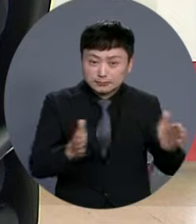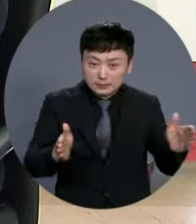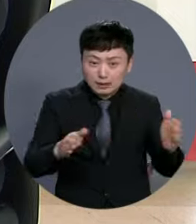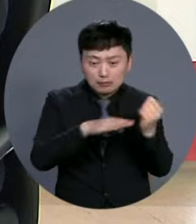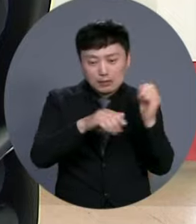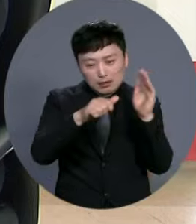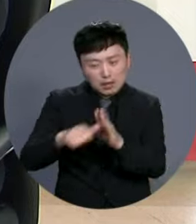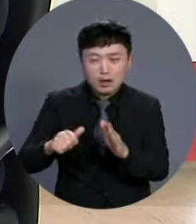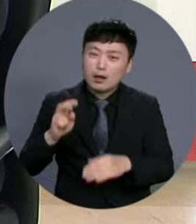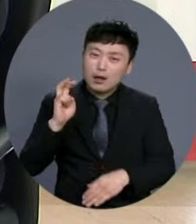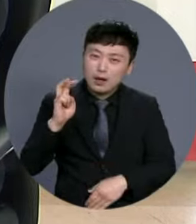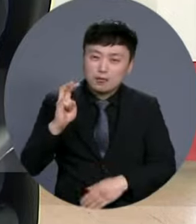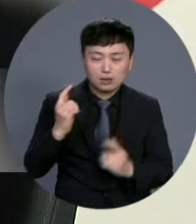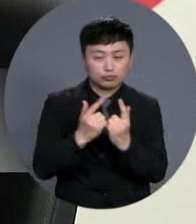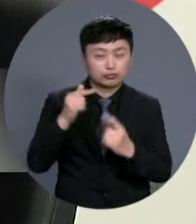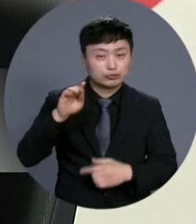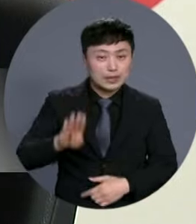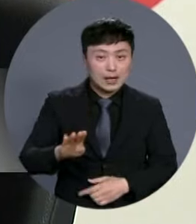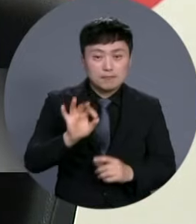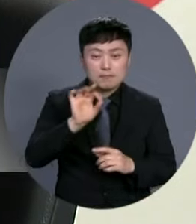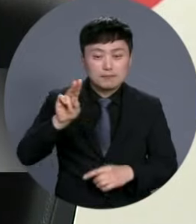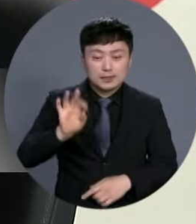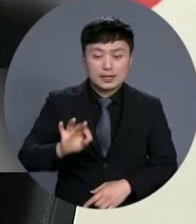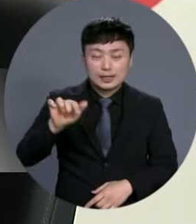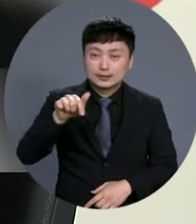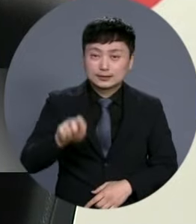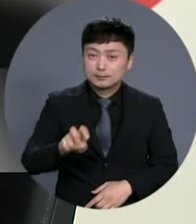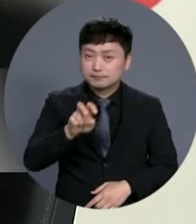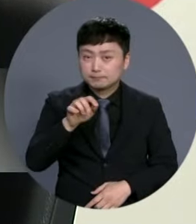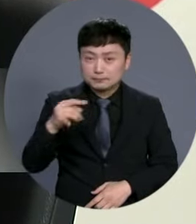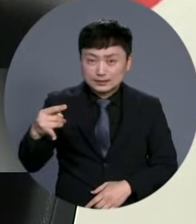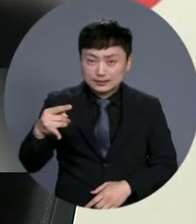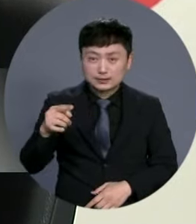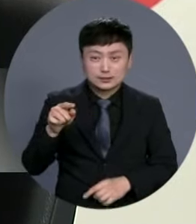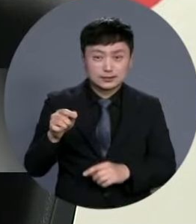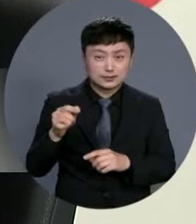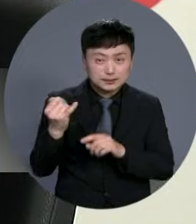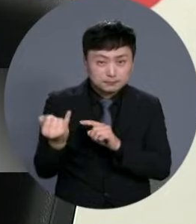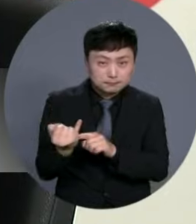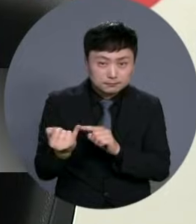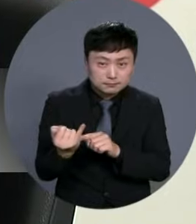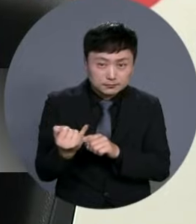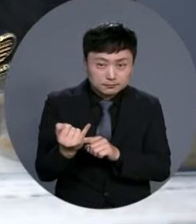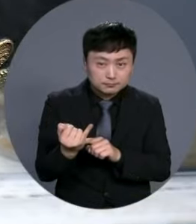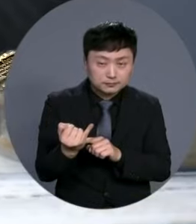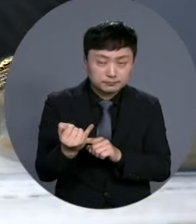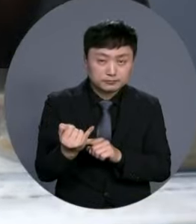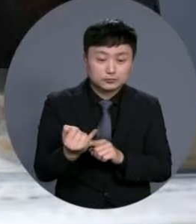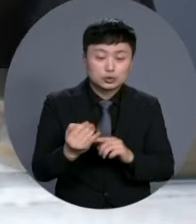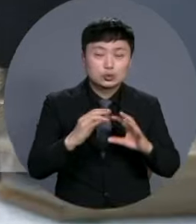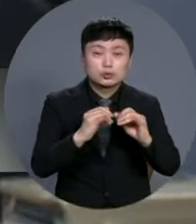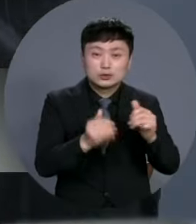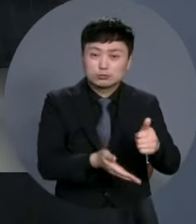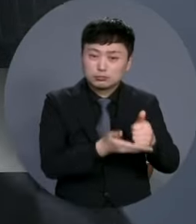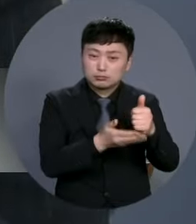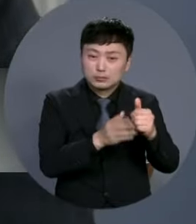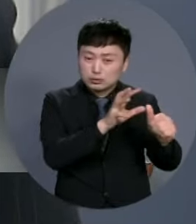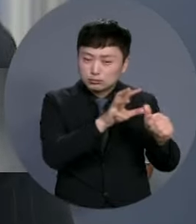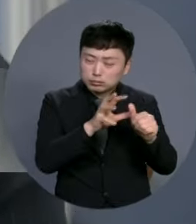배제된 것으로 비치는 북구갑 양금희 의원도 국민 추천제를 도입한 의도가 의문스럽다며 의도를 파악한